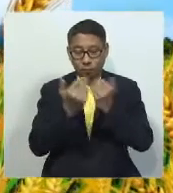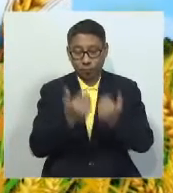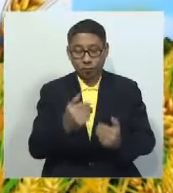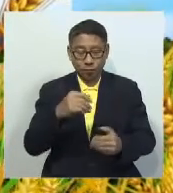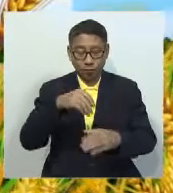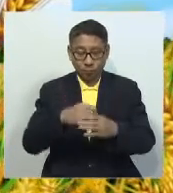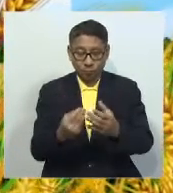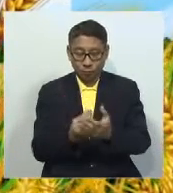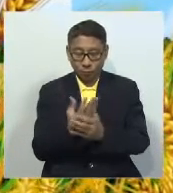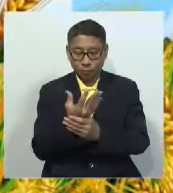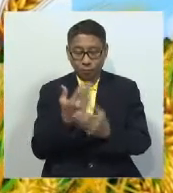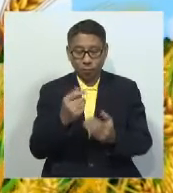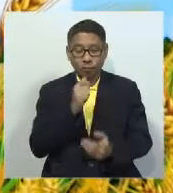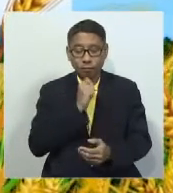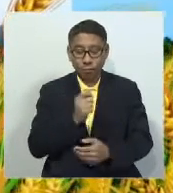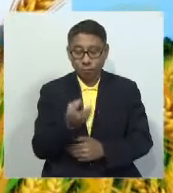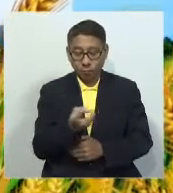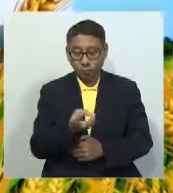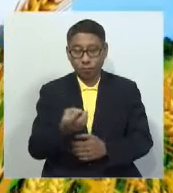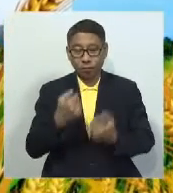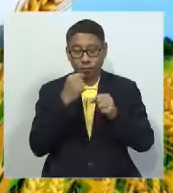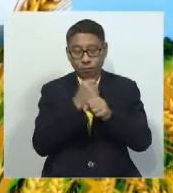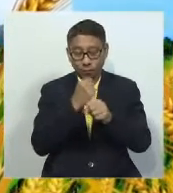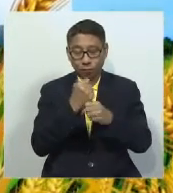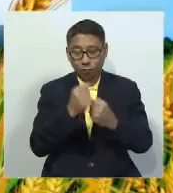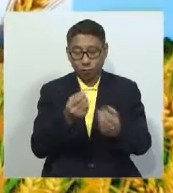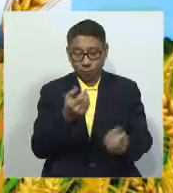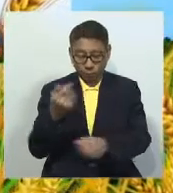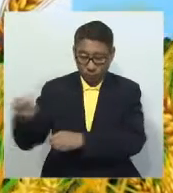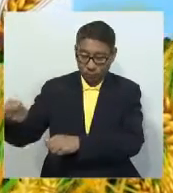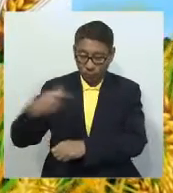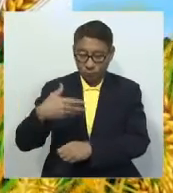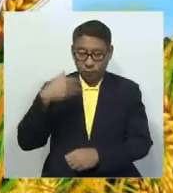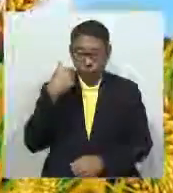อายุสั้นแทนการทำนาปรังรอบ2ซึ่งจะทำให้ได้ผลตอบแทนที่ดีกว่าครับ